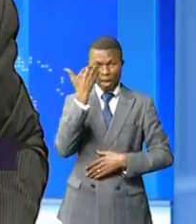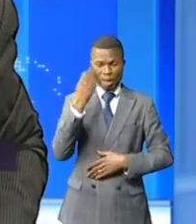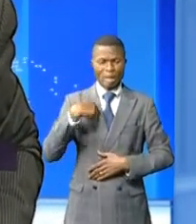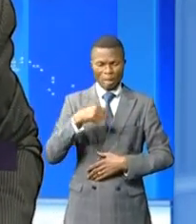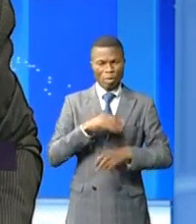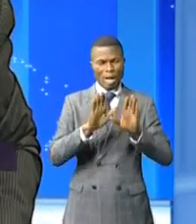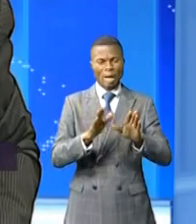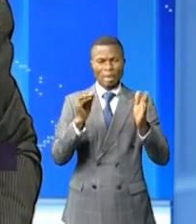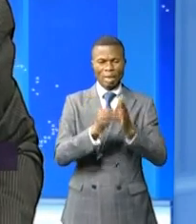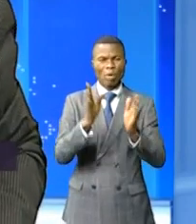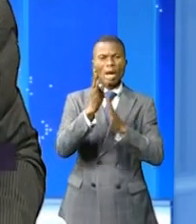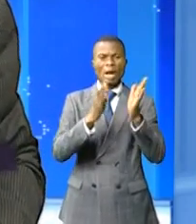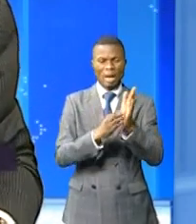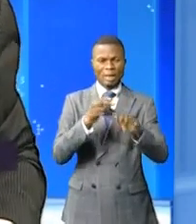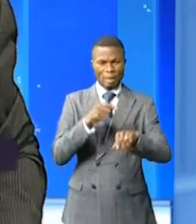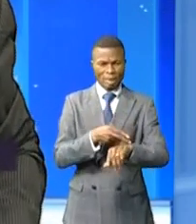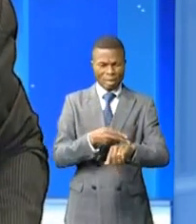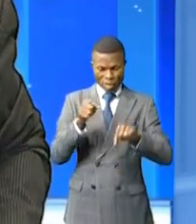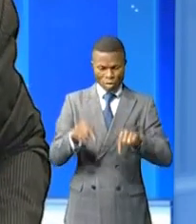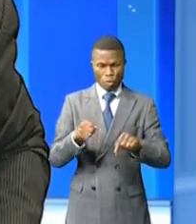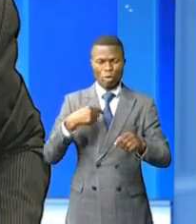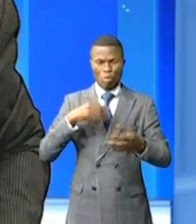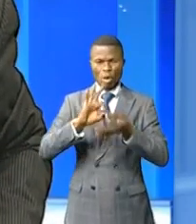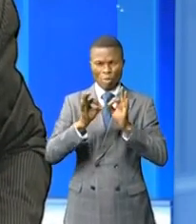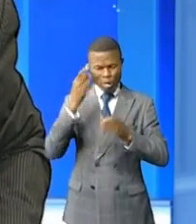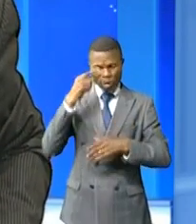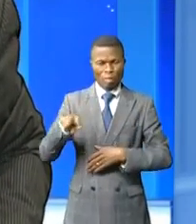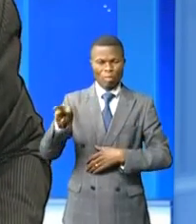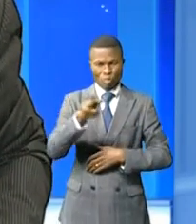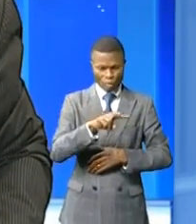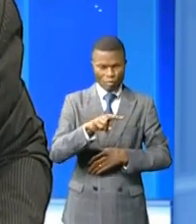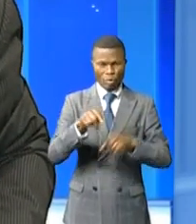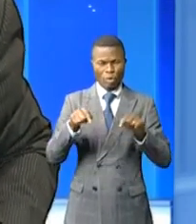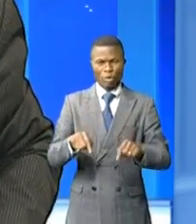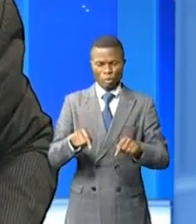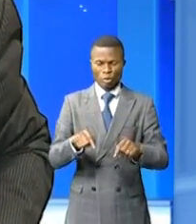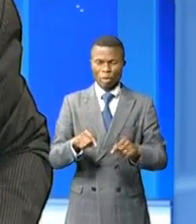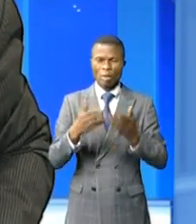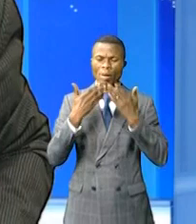le concours rédactionnel de Emmanuela Commissaire, réalisé par